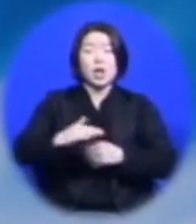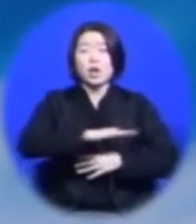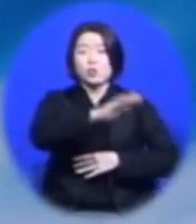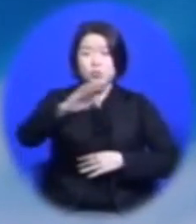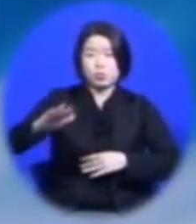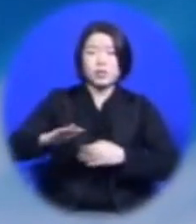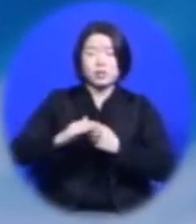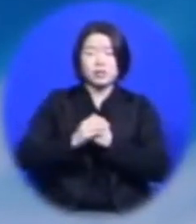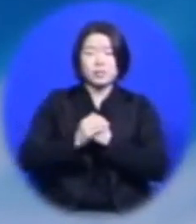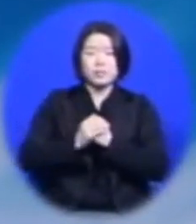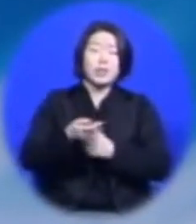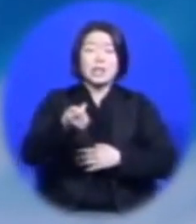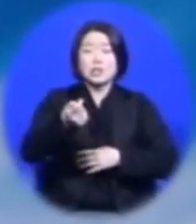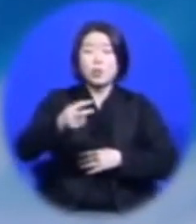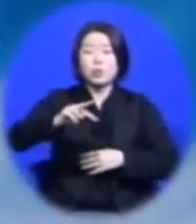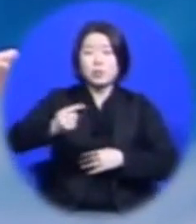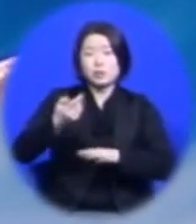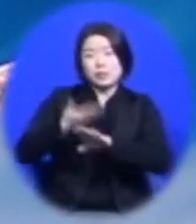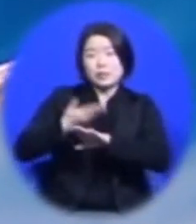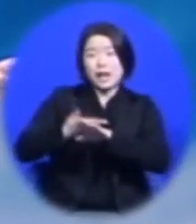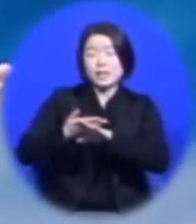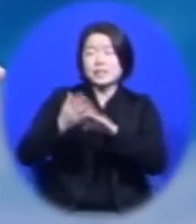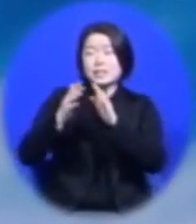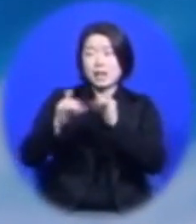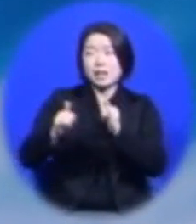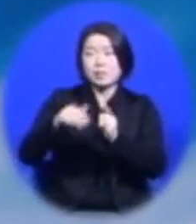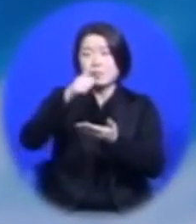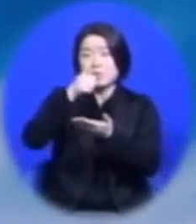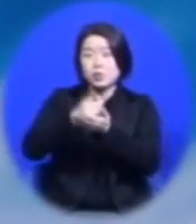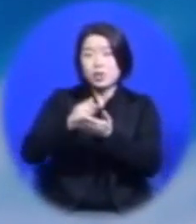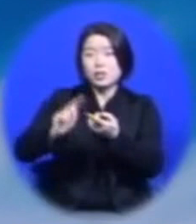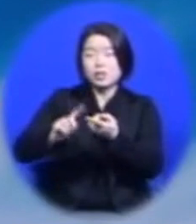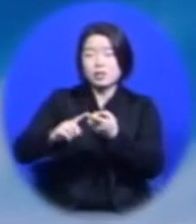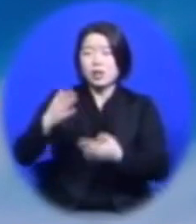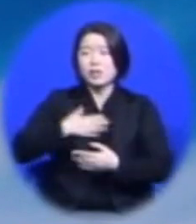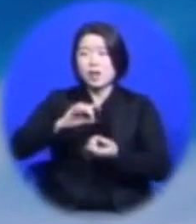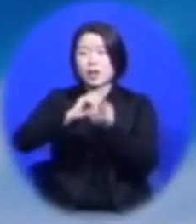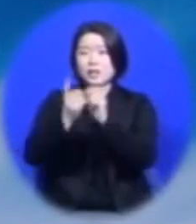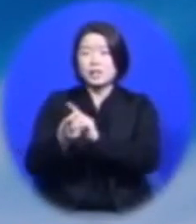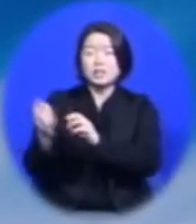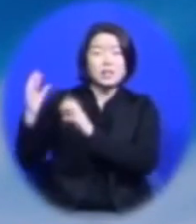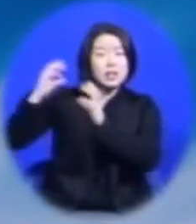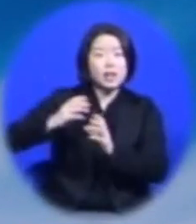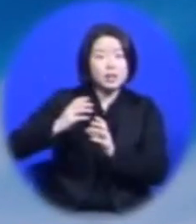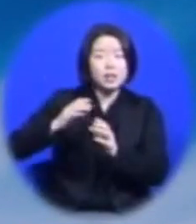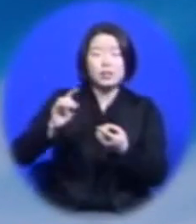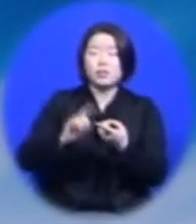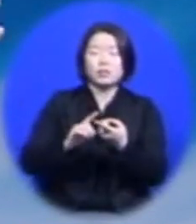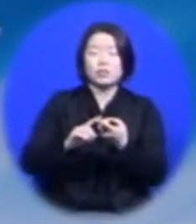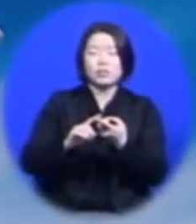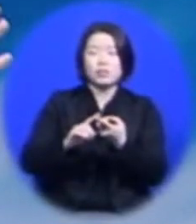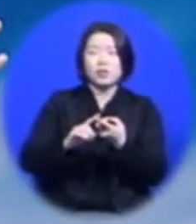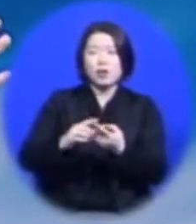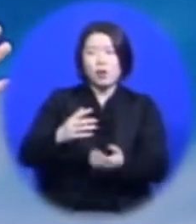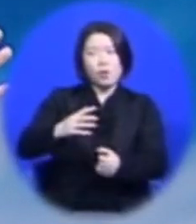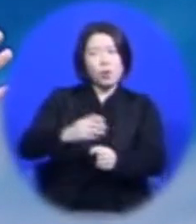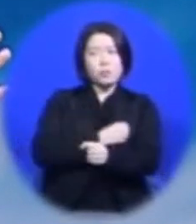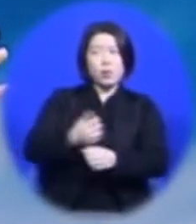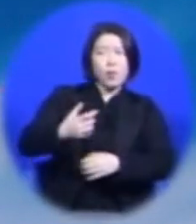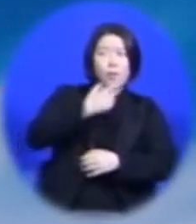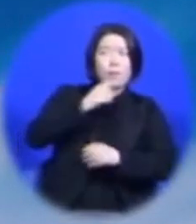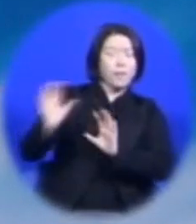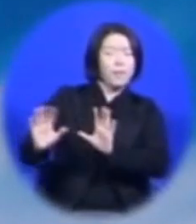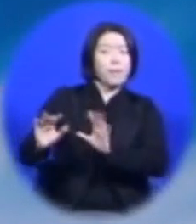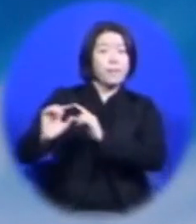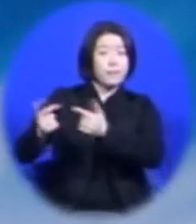우리는요, 조금이라도 다른 사람이 지은 죄를 내가 짊어지려고 하면은 뭐 엄청난 거부감을